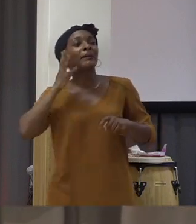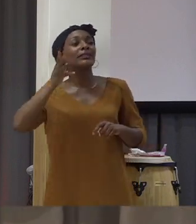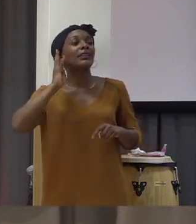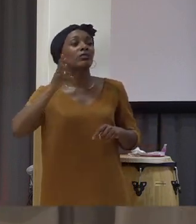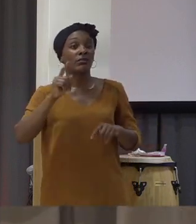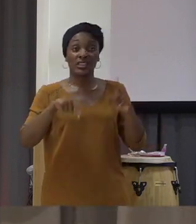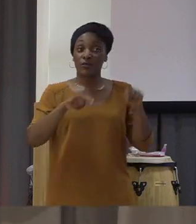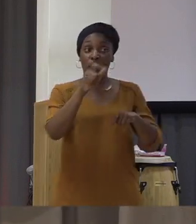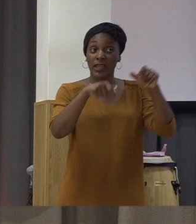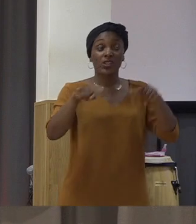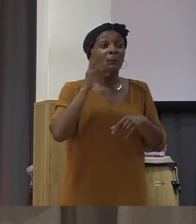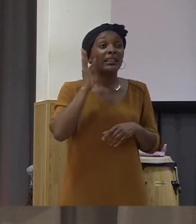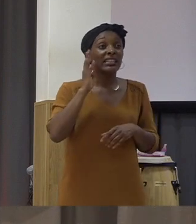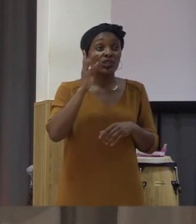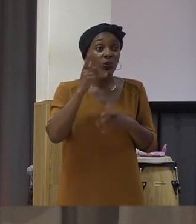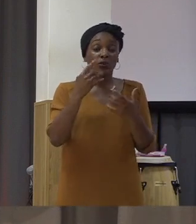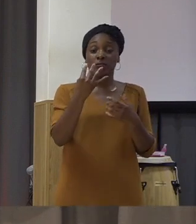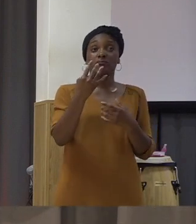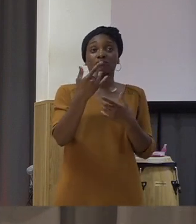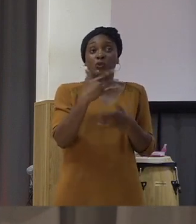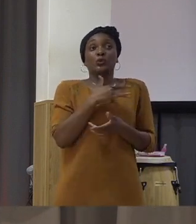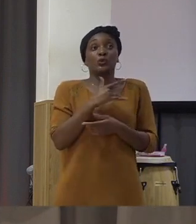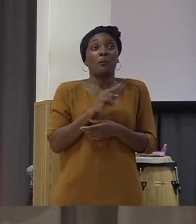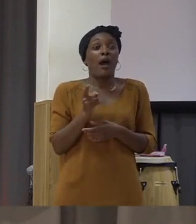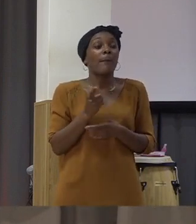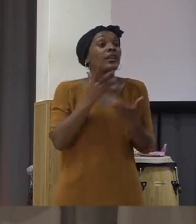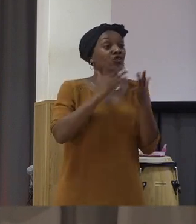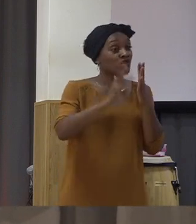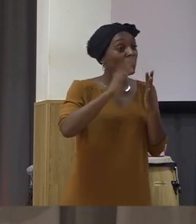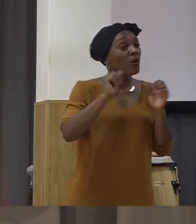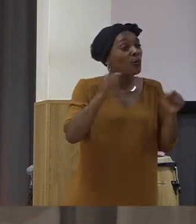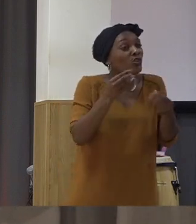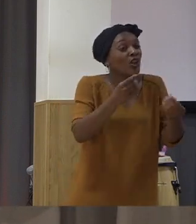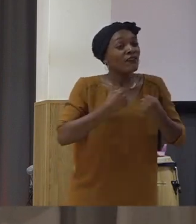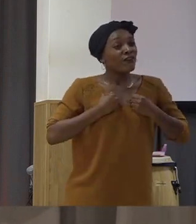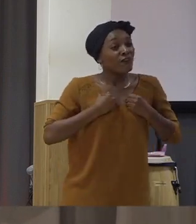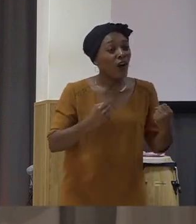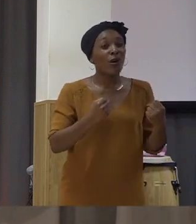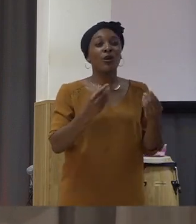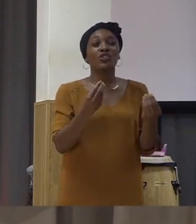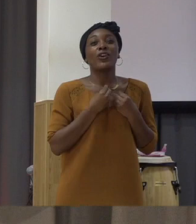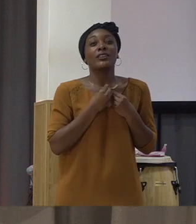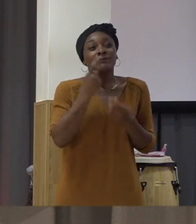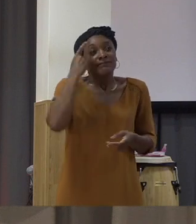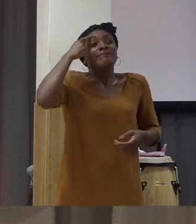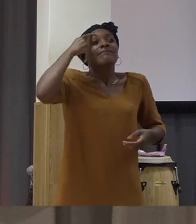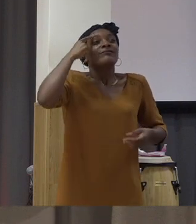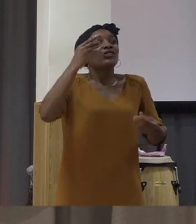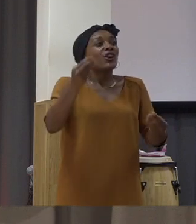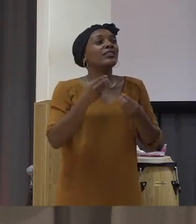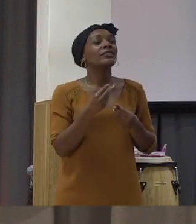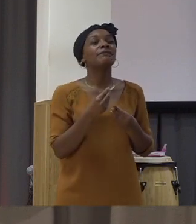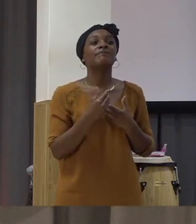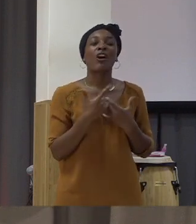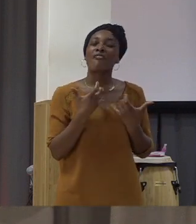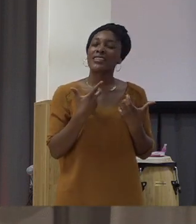forcément à votre besoin. Mais les chants, ils peuvent vous fortifier dans la foi, ils peuvent vous interpeller, ils peuvent vous donner envie de